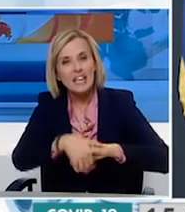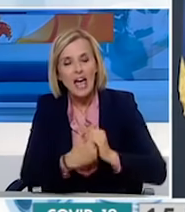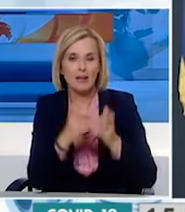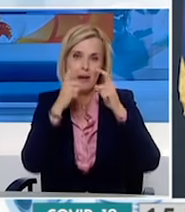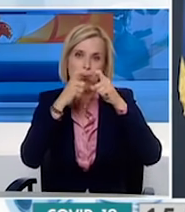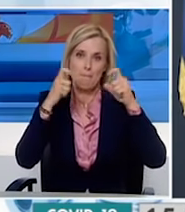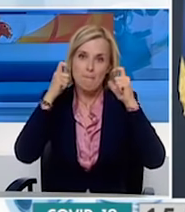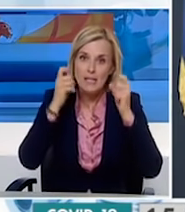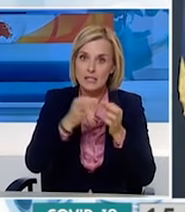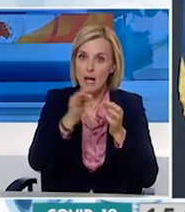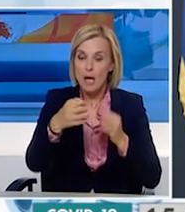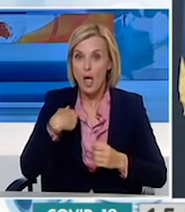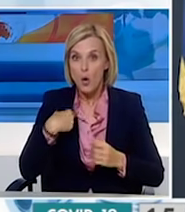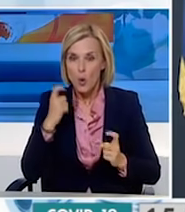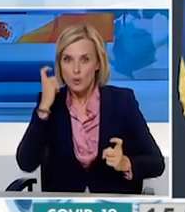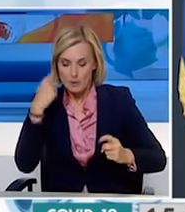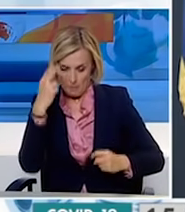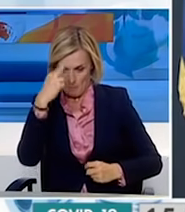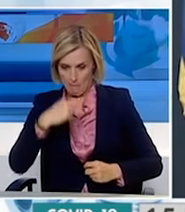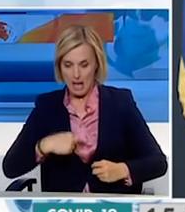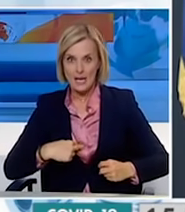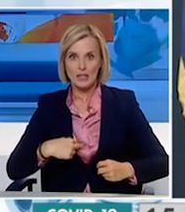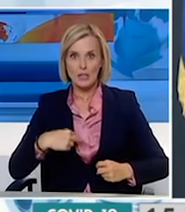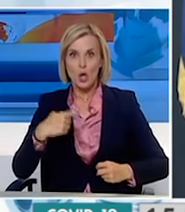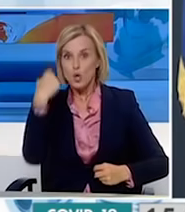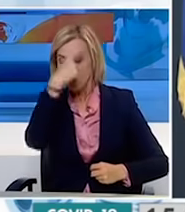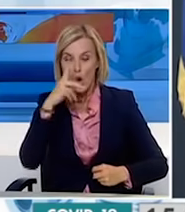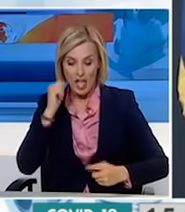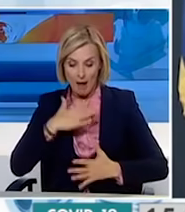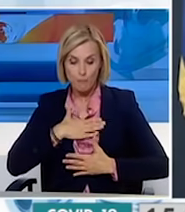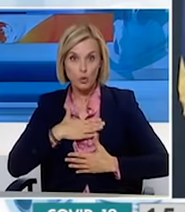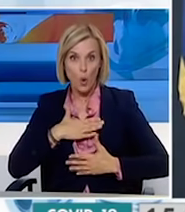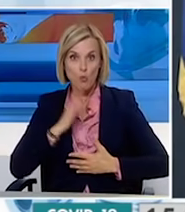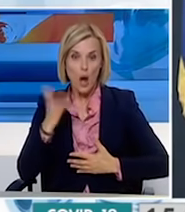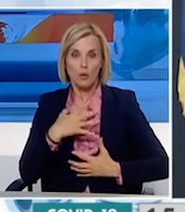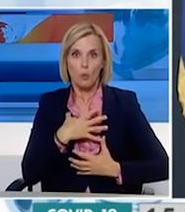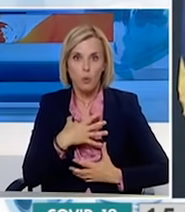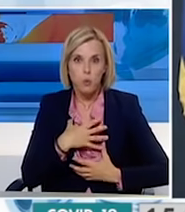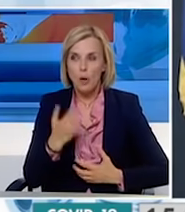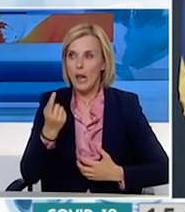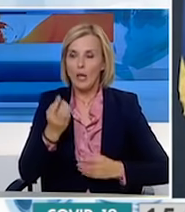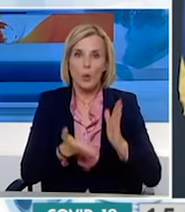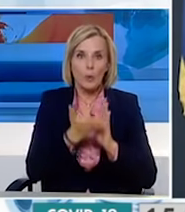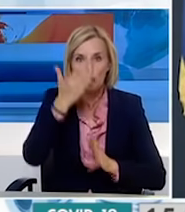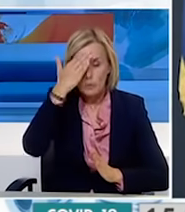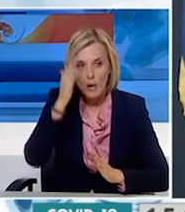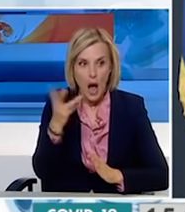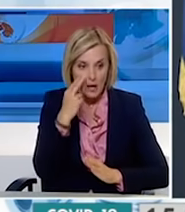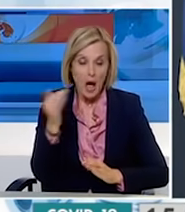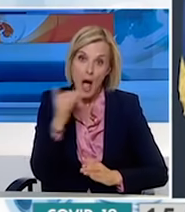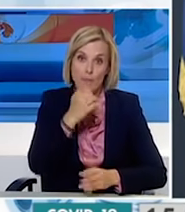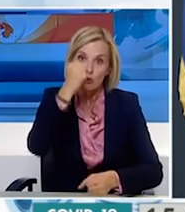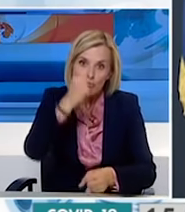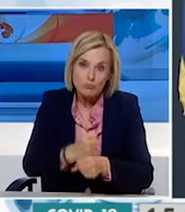ότι θα παρατηρώ τον εαυτό μου για συμπτώματα της νόσου και αν εμφανίσω σύμπτωμα της νόσου, δεν θα πάω στη δουλειά μου, δεν θα πάω στην επιχείρησή μου, θα μείνω στο σπίτι μου,